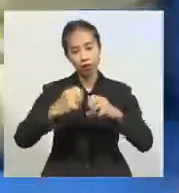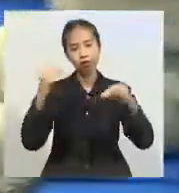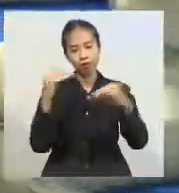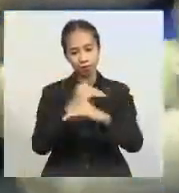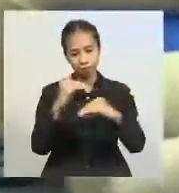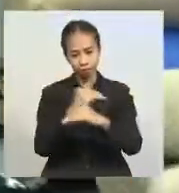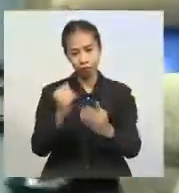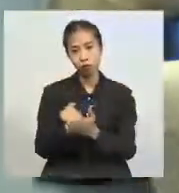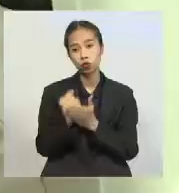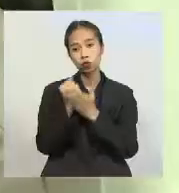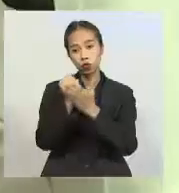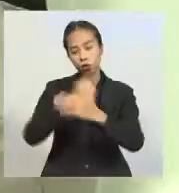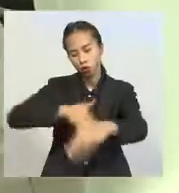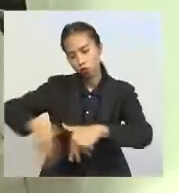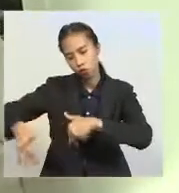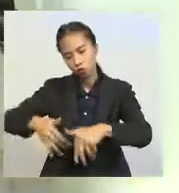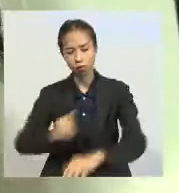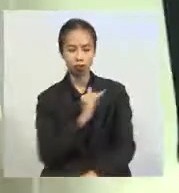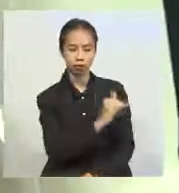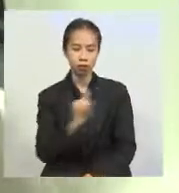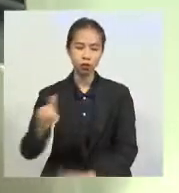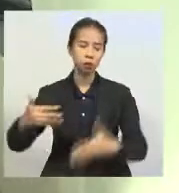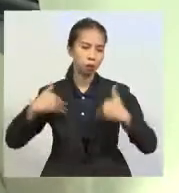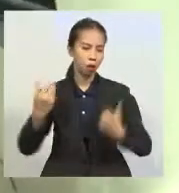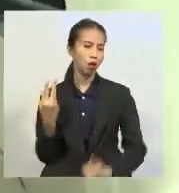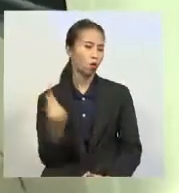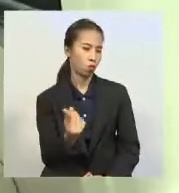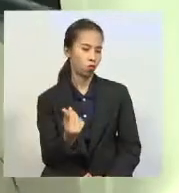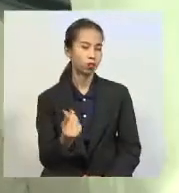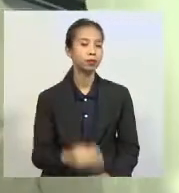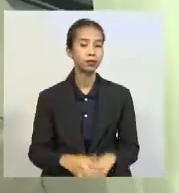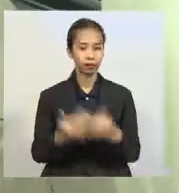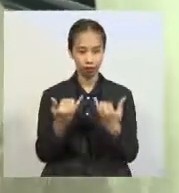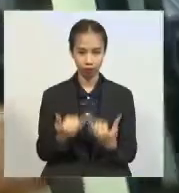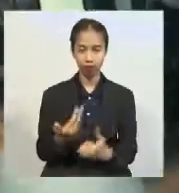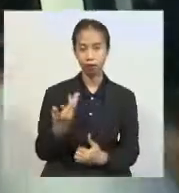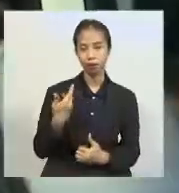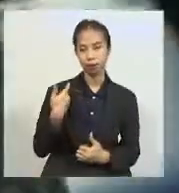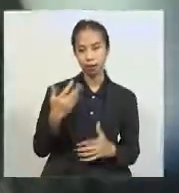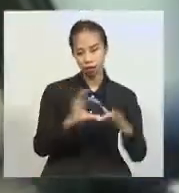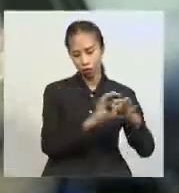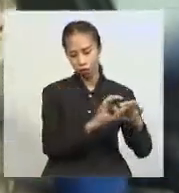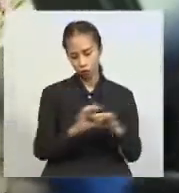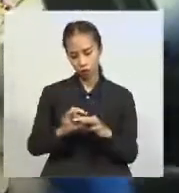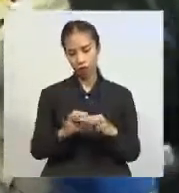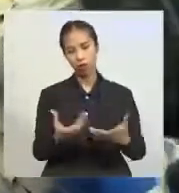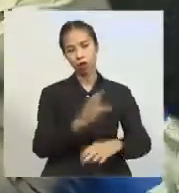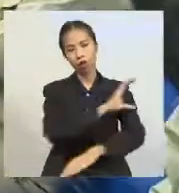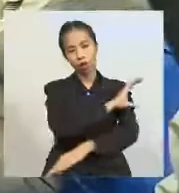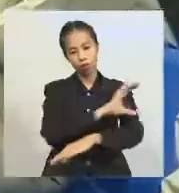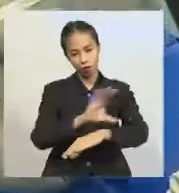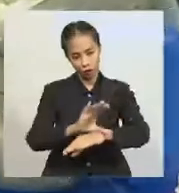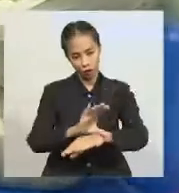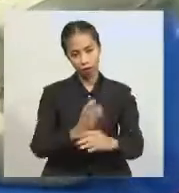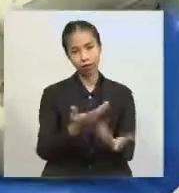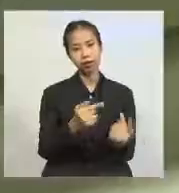รช่วยให้การเดินทางของพี่น้องประชาชนนั้นสะดวกและรวดเร็วมากยิ่งขึ้นโดยมีเส้นทางเชื่อมนะครับจากรถไฟฟ้ามหานคร